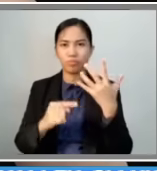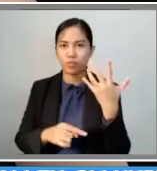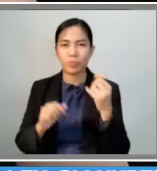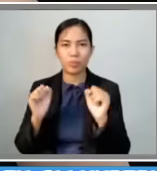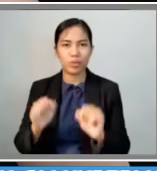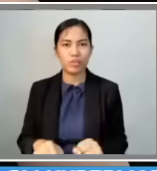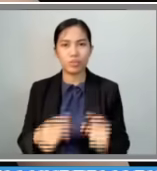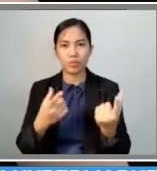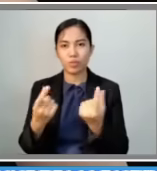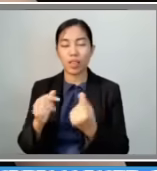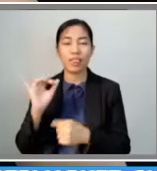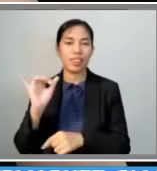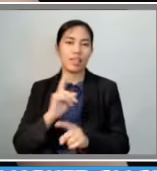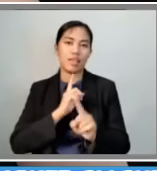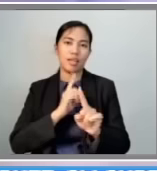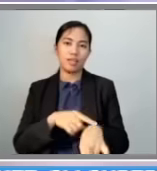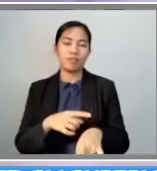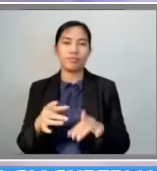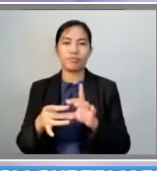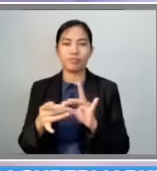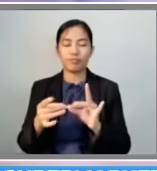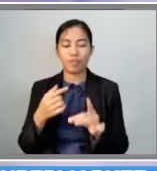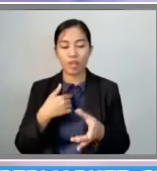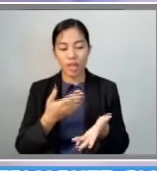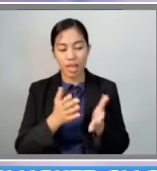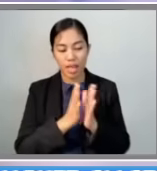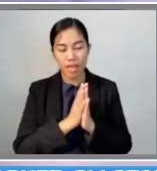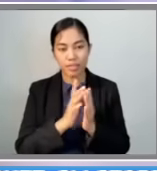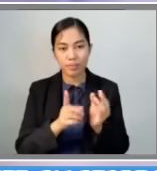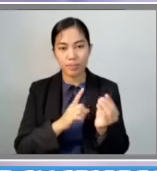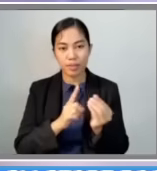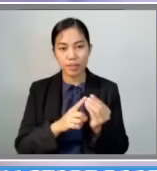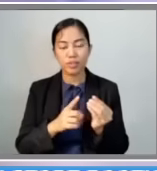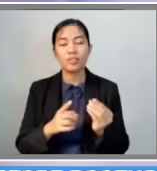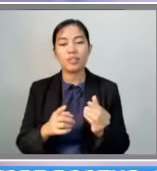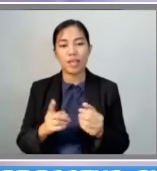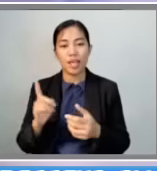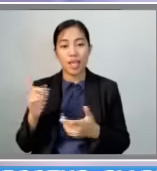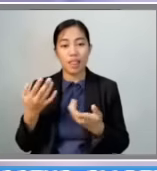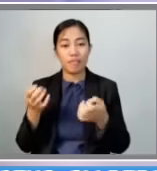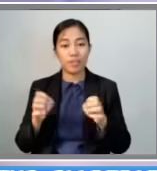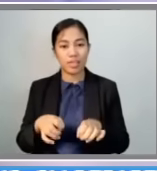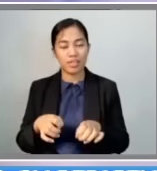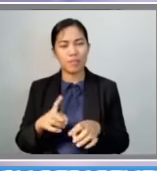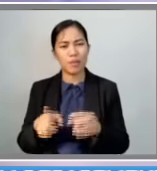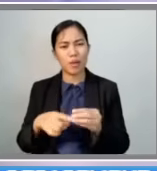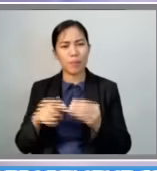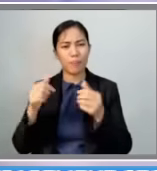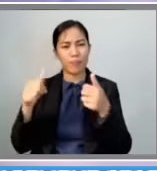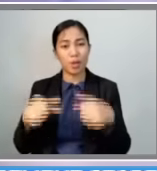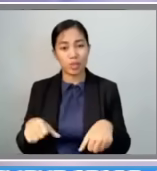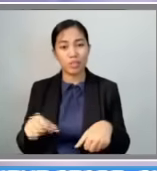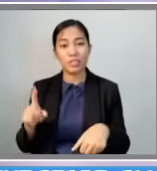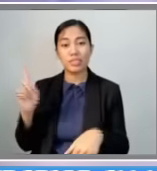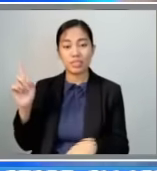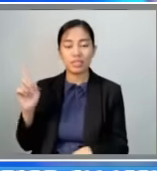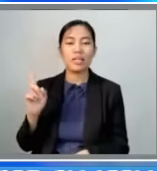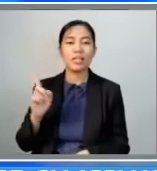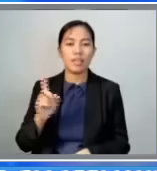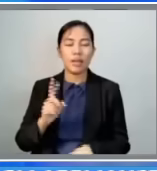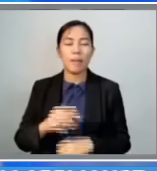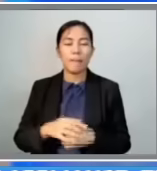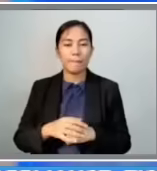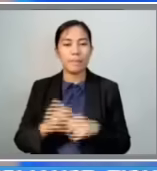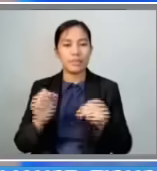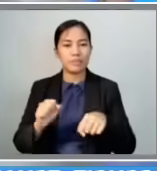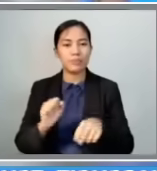Meme Vice nang matanong ko siya sa isang event. Reply yan sa naging post ni Bitoy sa posibilidad na makatrabaho niya si Vice.